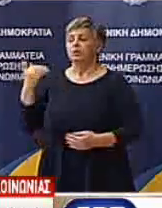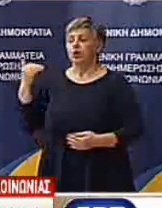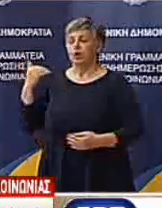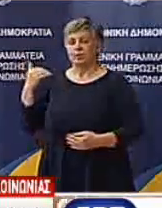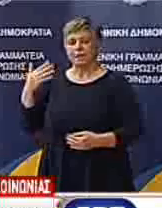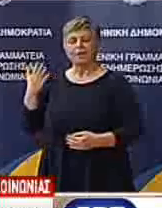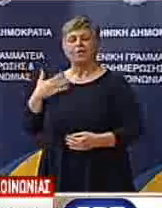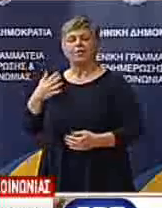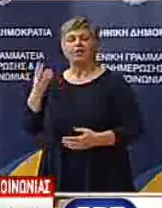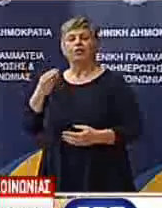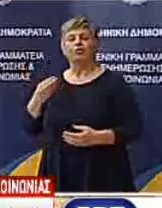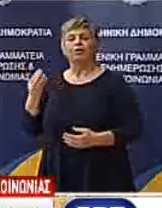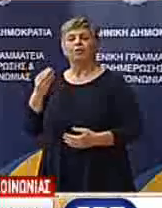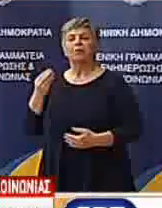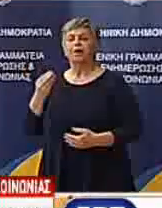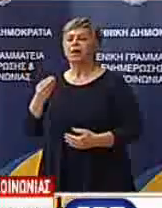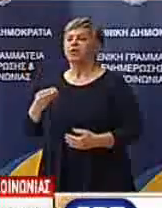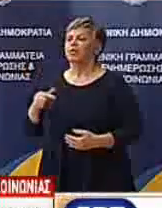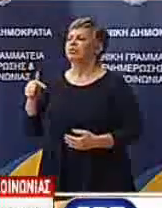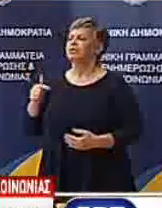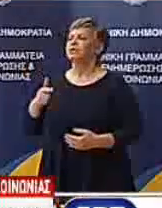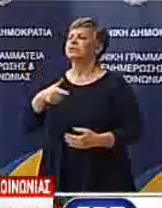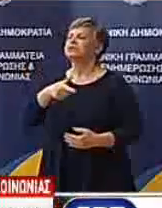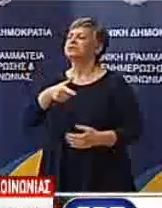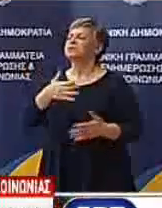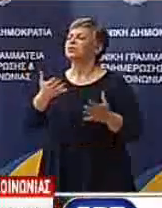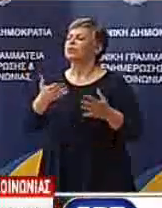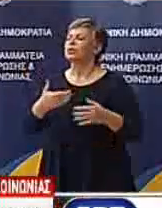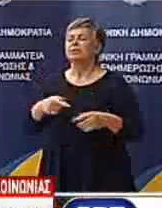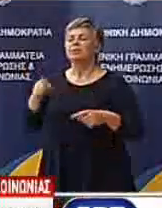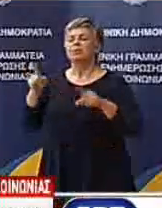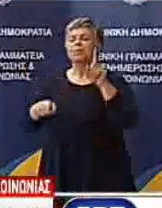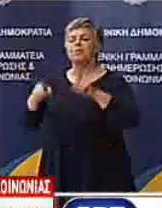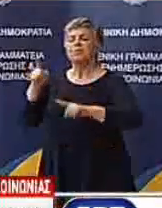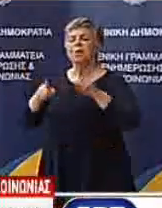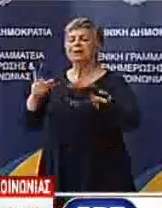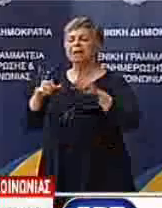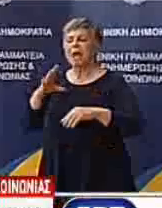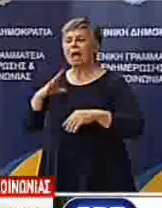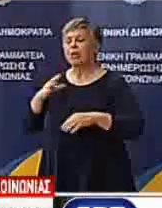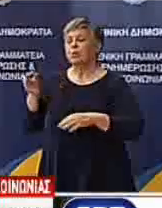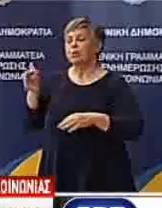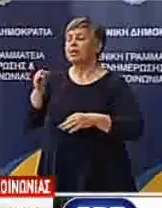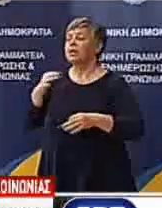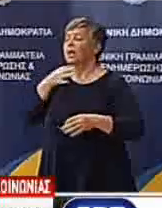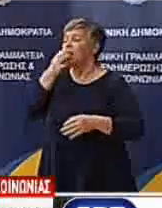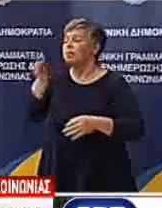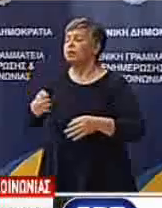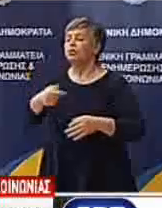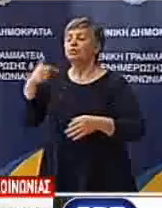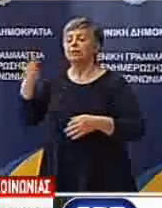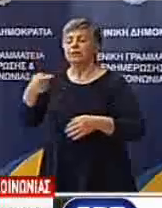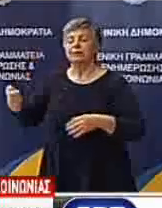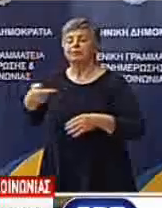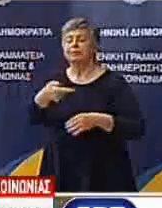θα το εκμέρετε ότι έχουν παρισφρήσει άσχετα στοιχεία που προσπαθούν να δημιουργήσουν αναταραχή, φόβο και τρόμο. Ό,τι και μάλιστα